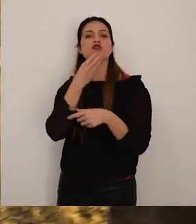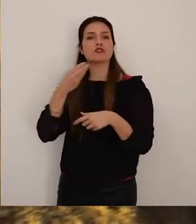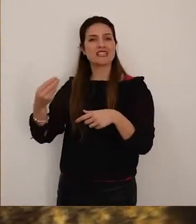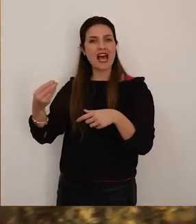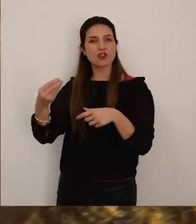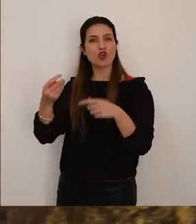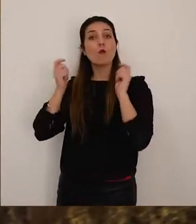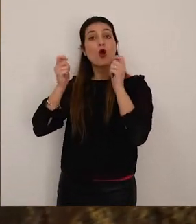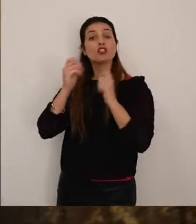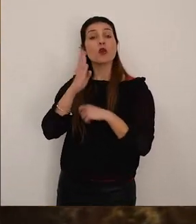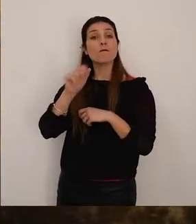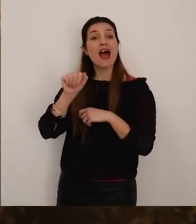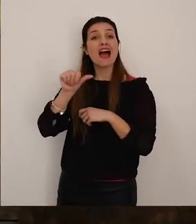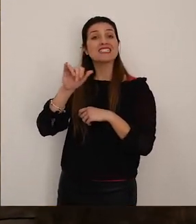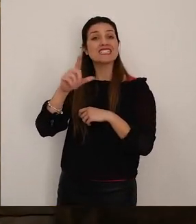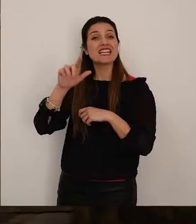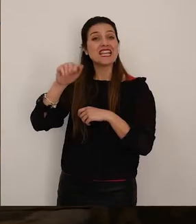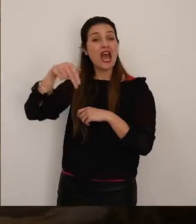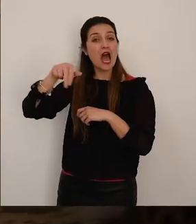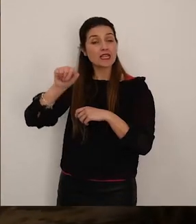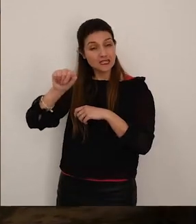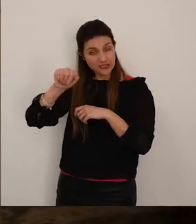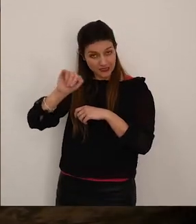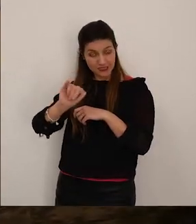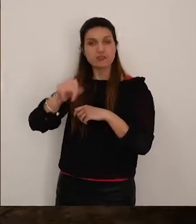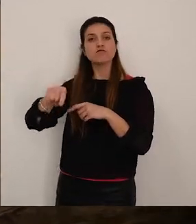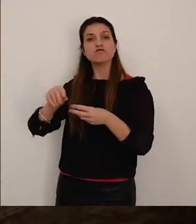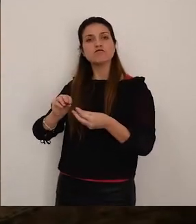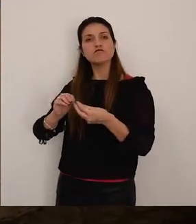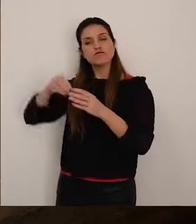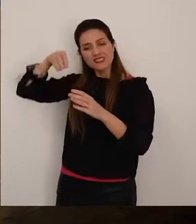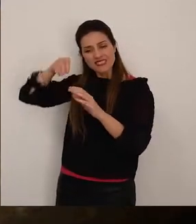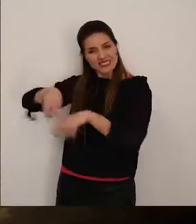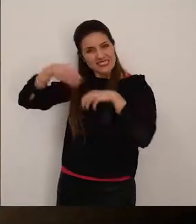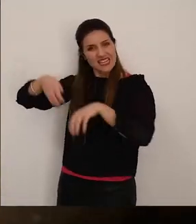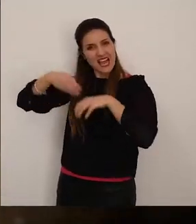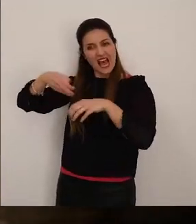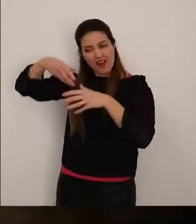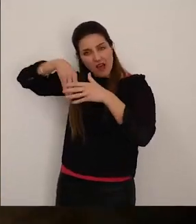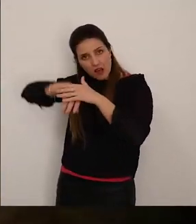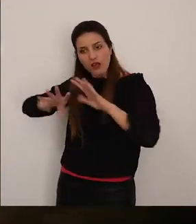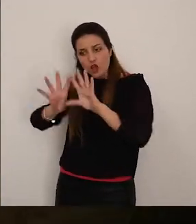Santo, realizzata dai monaci basiliani e scavata in un unico banco di roccia calcarenitica.